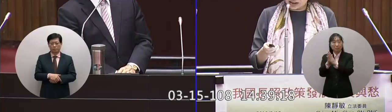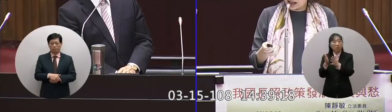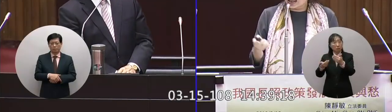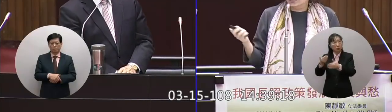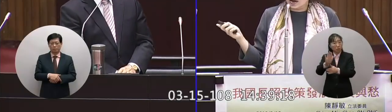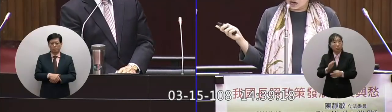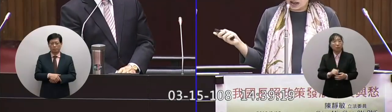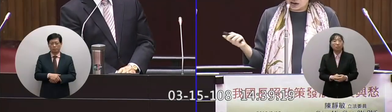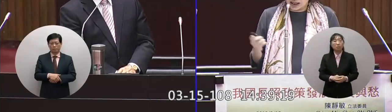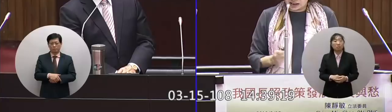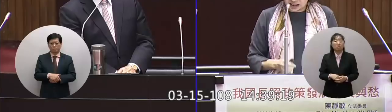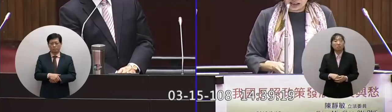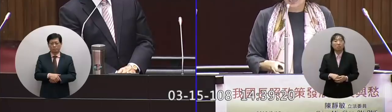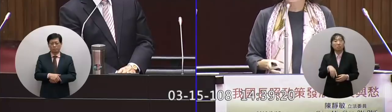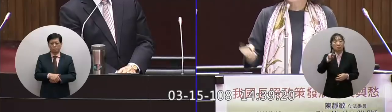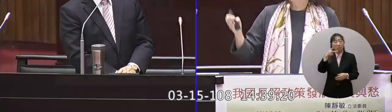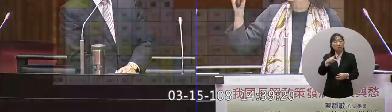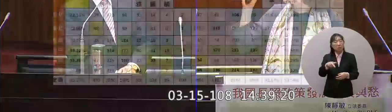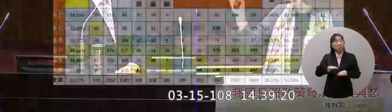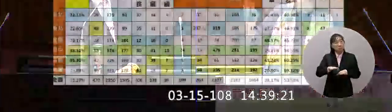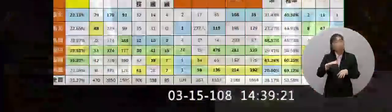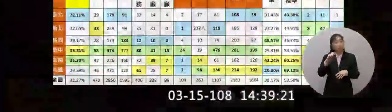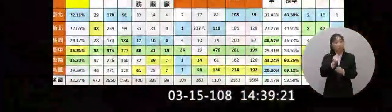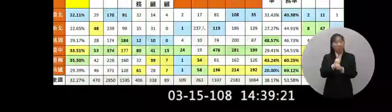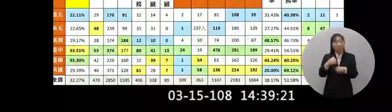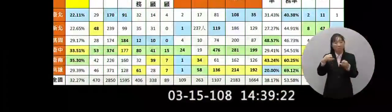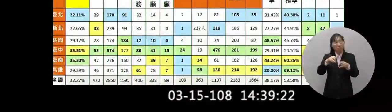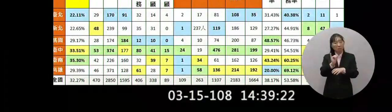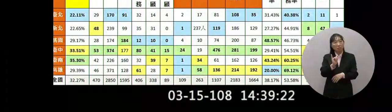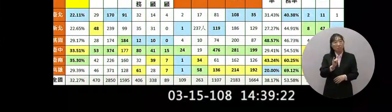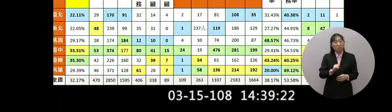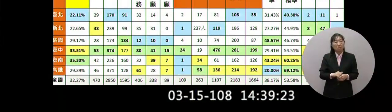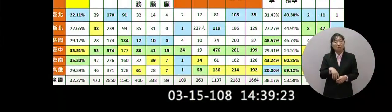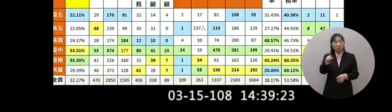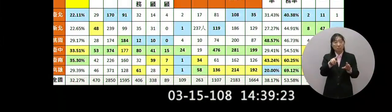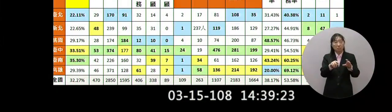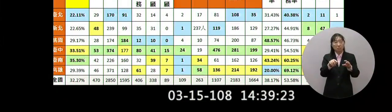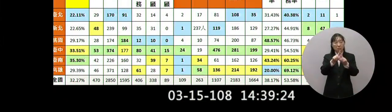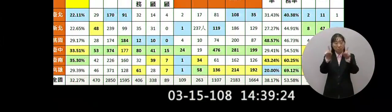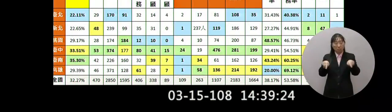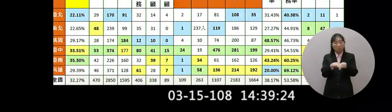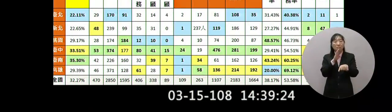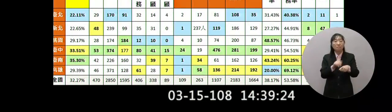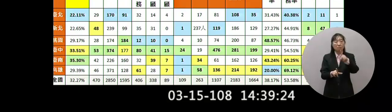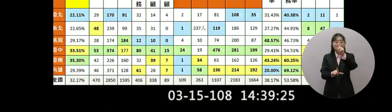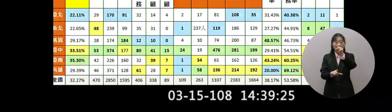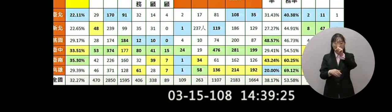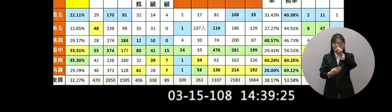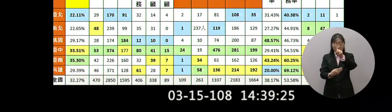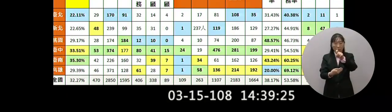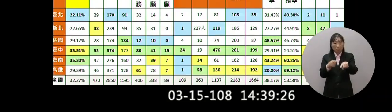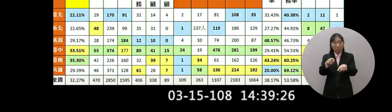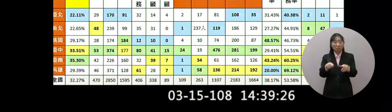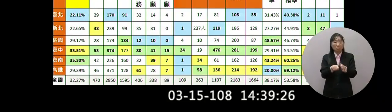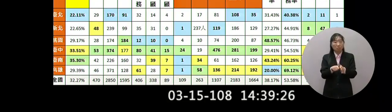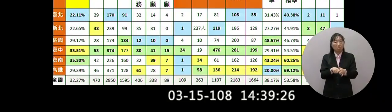到很高兴看到它有很好的一个成长。那这一张投影片其实是我在11月9号递补，那